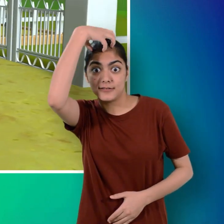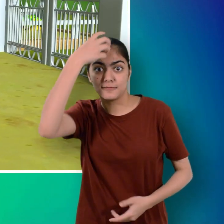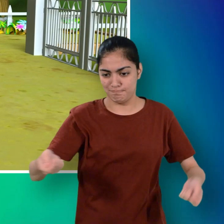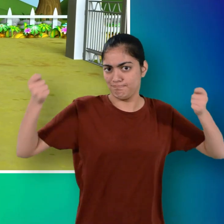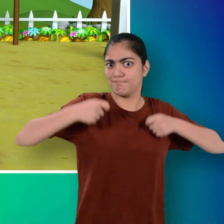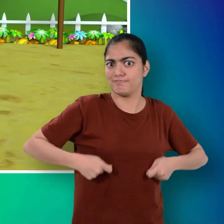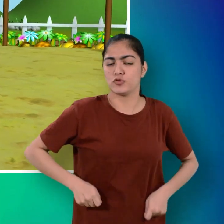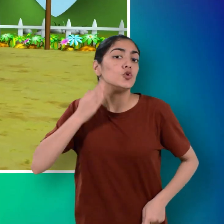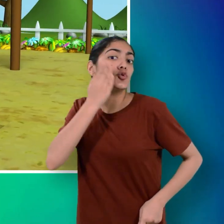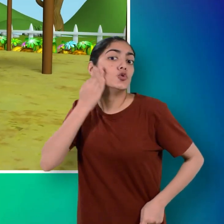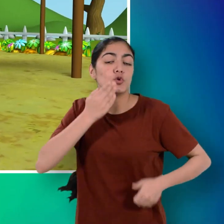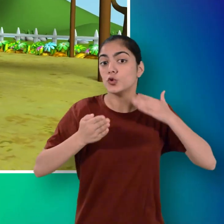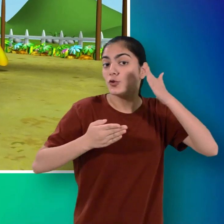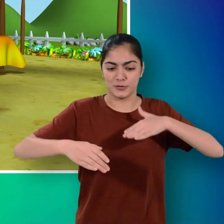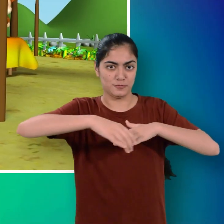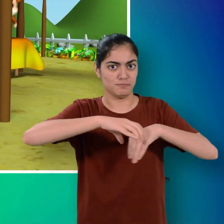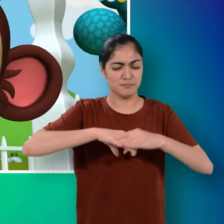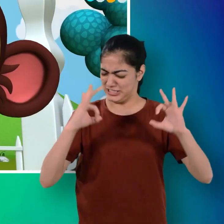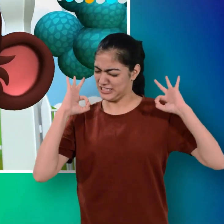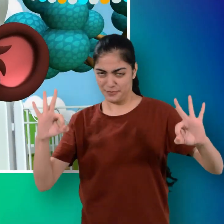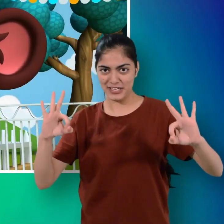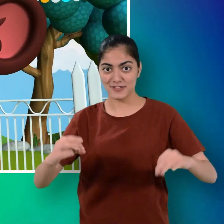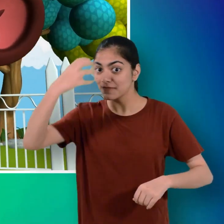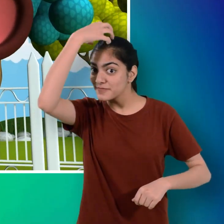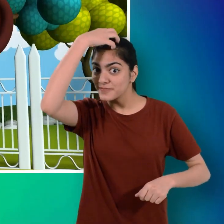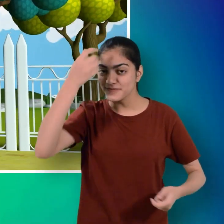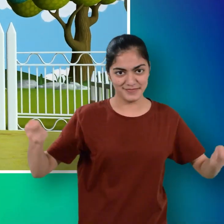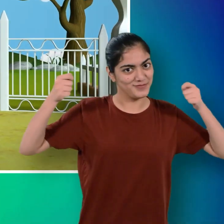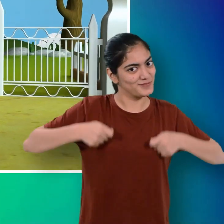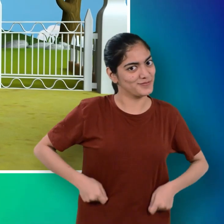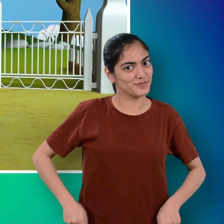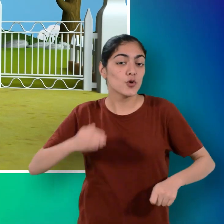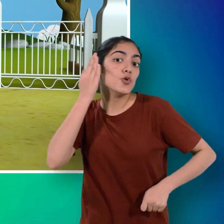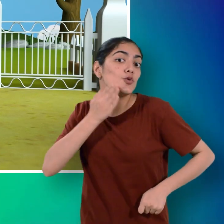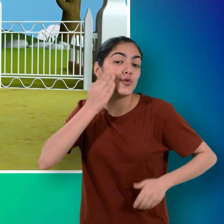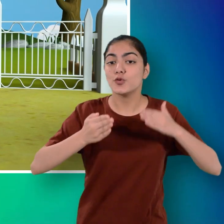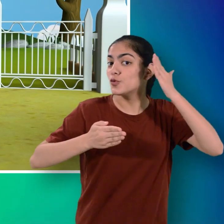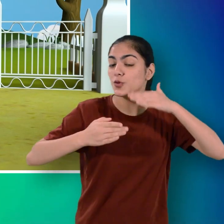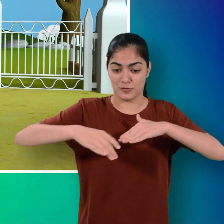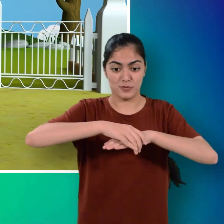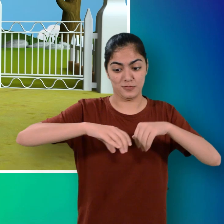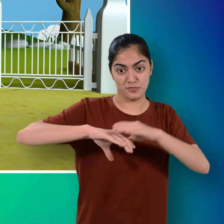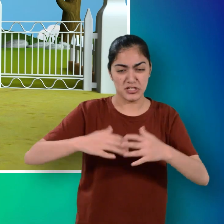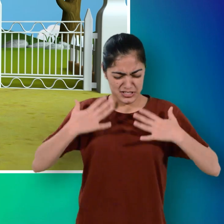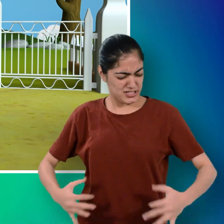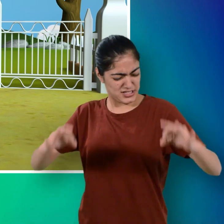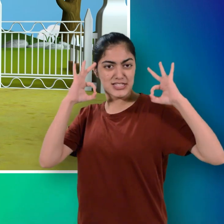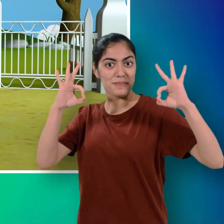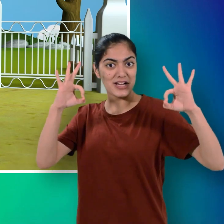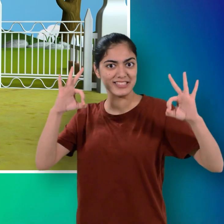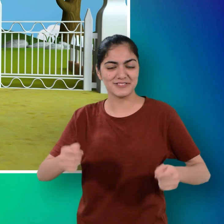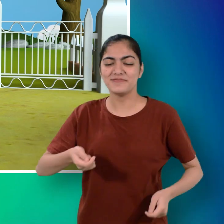आए। ढीला कुर्ता टोपी जूता पहन बहुत इतराए। ढीला कुर्ता टोपी जूता